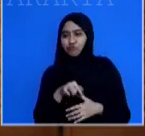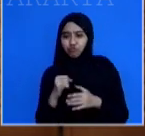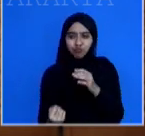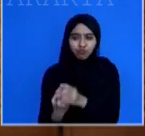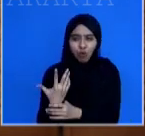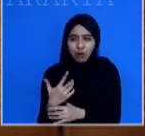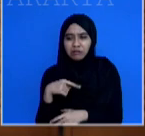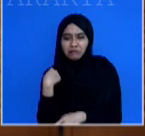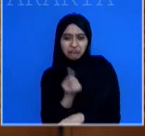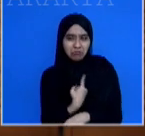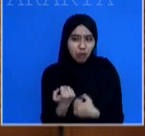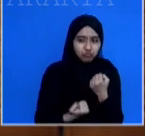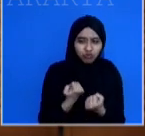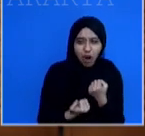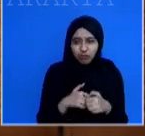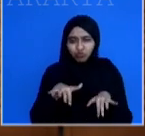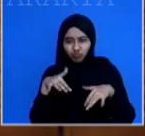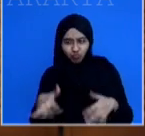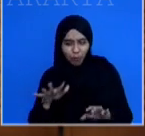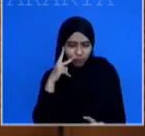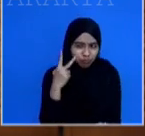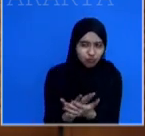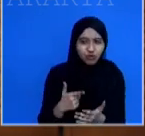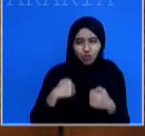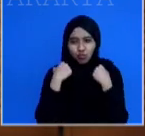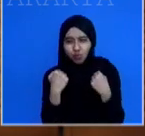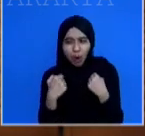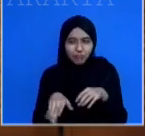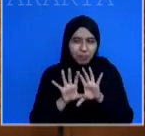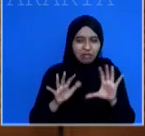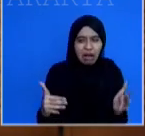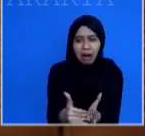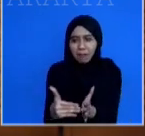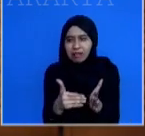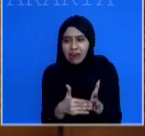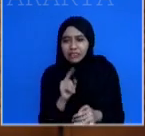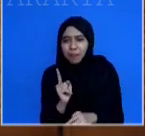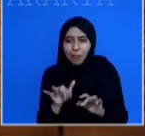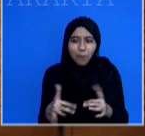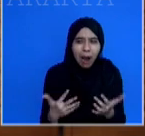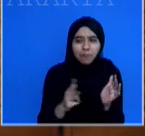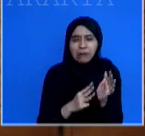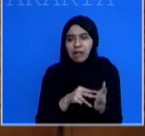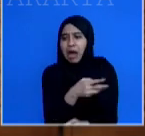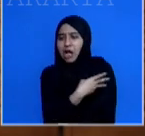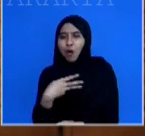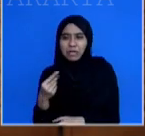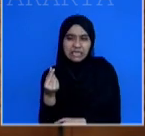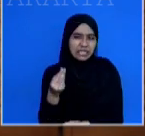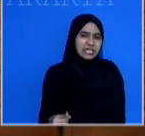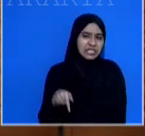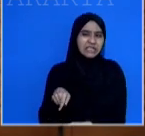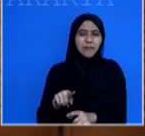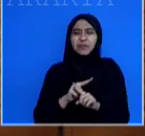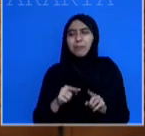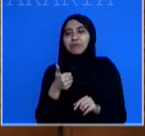usaha ingkang sampun kabukti saged tahan saking maneka werni pepalang kalebet krisis ekonomi sarta saged nyerep